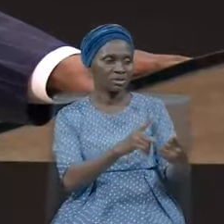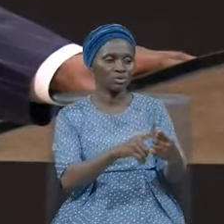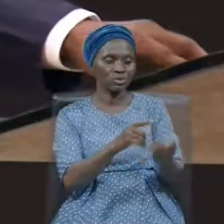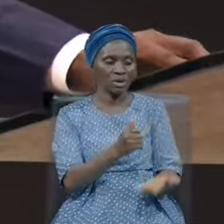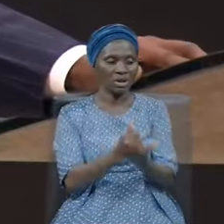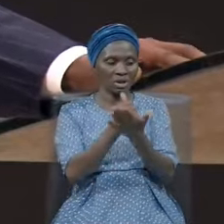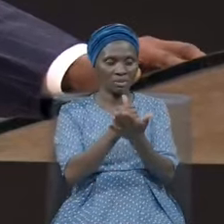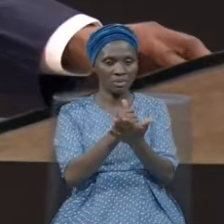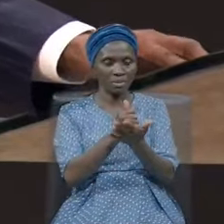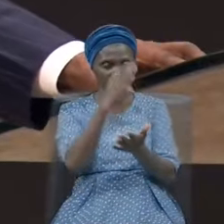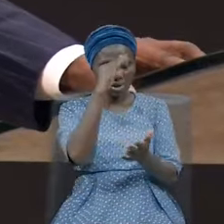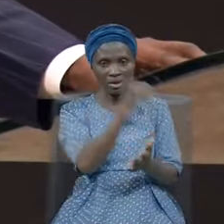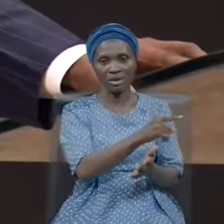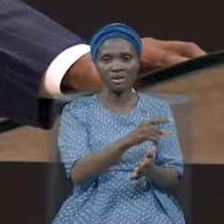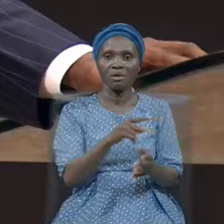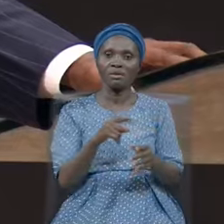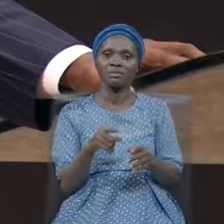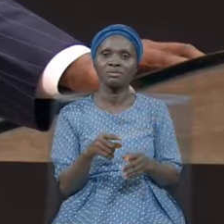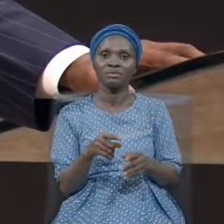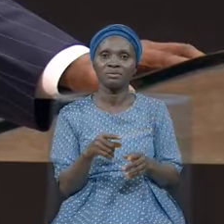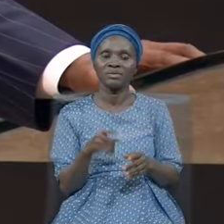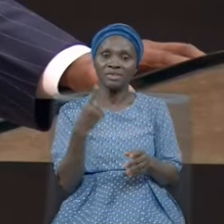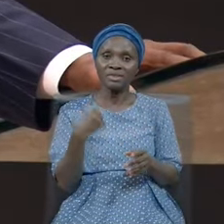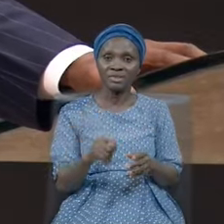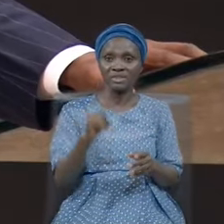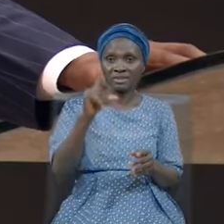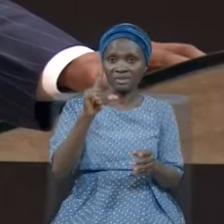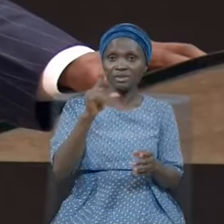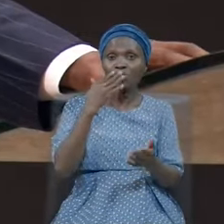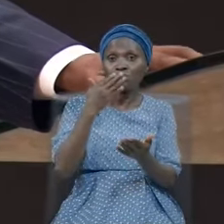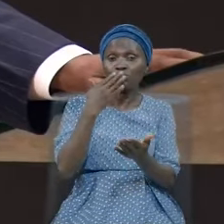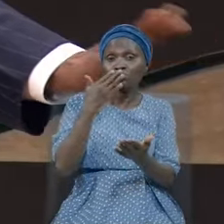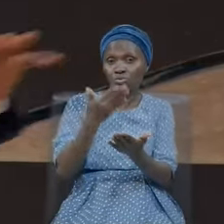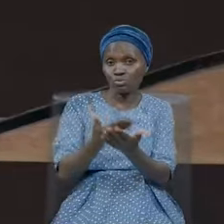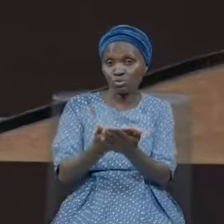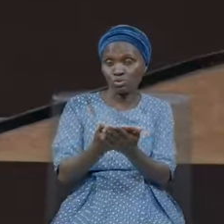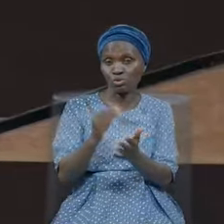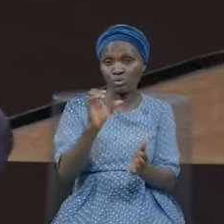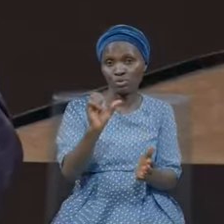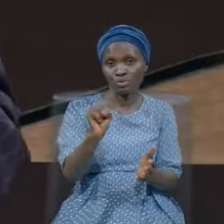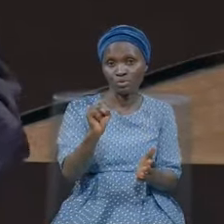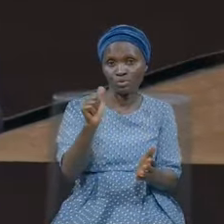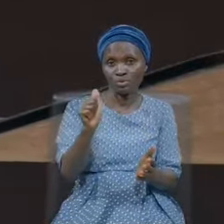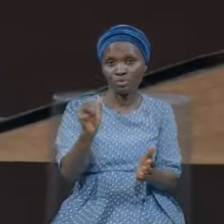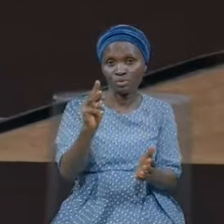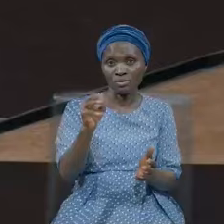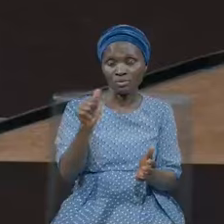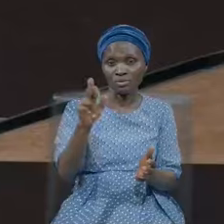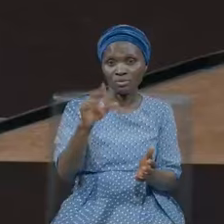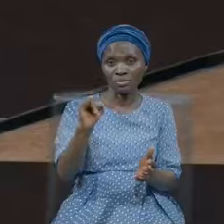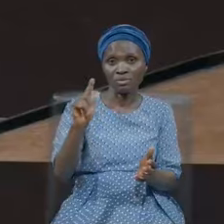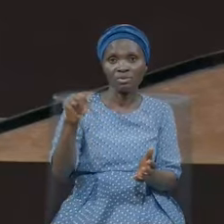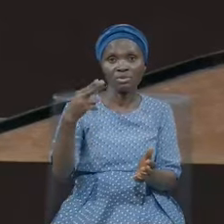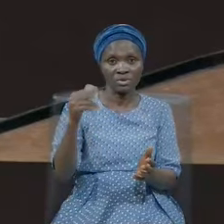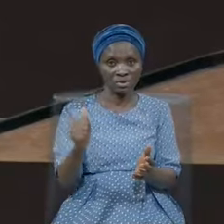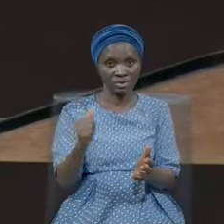Le Lévite et le sacrificateur. Lui, il est venu, le bon samaritain. Arrivé là-bas, il s'est arrêté. Il